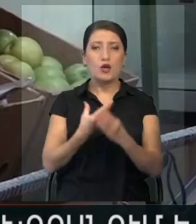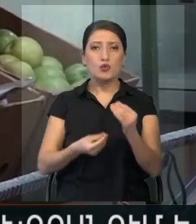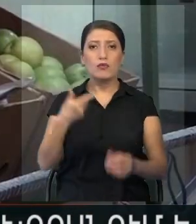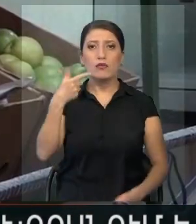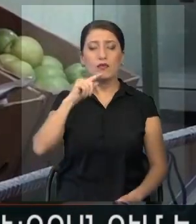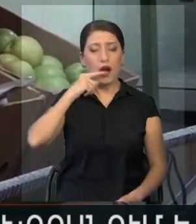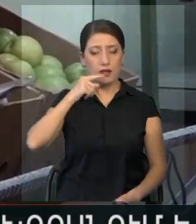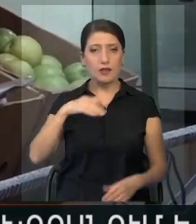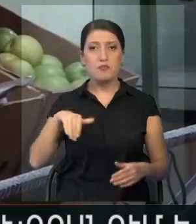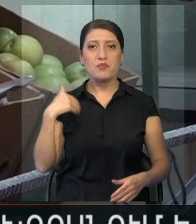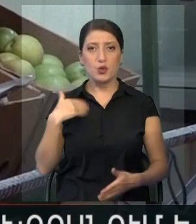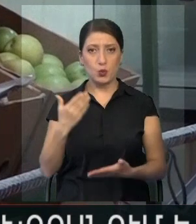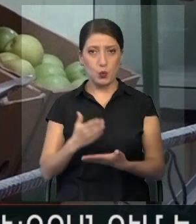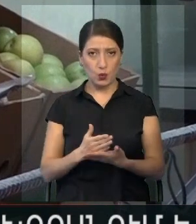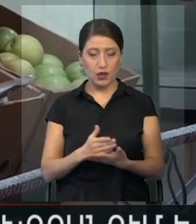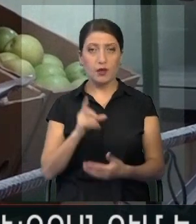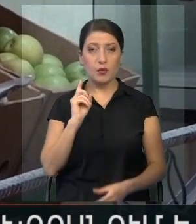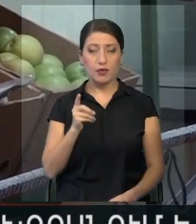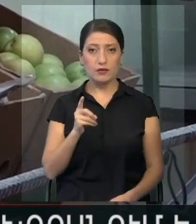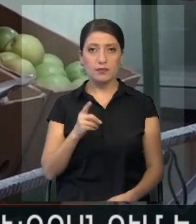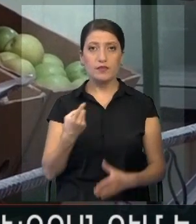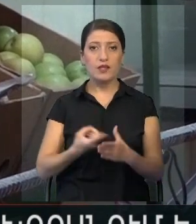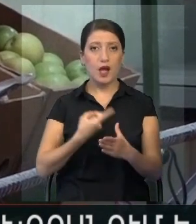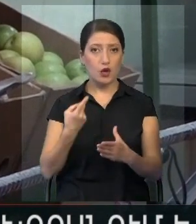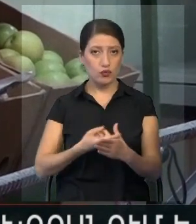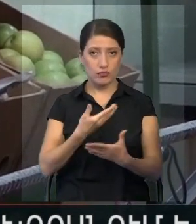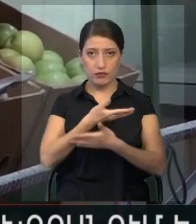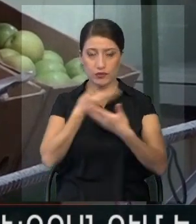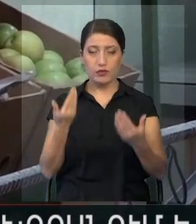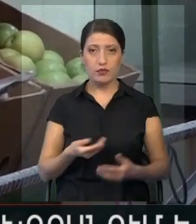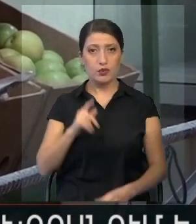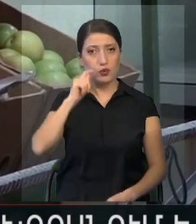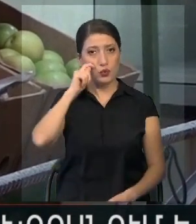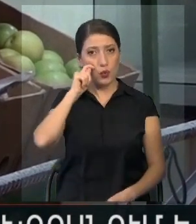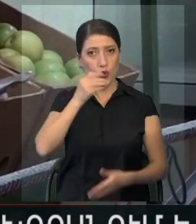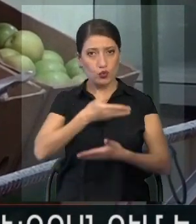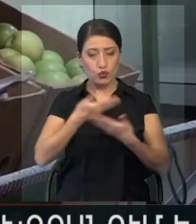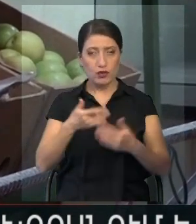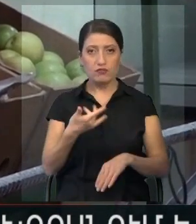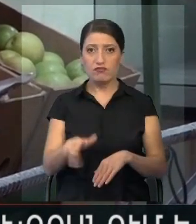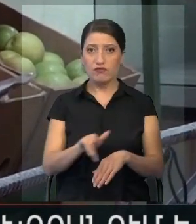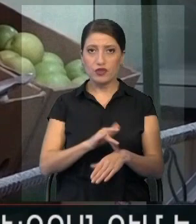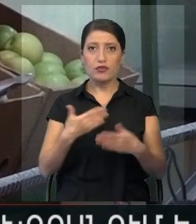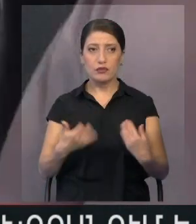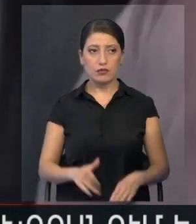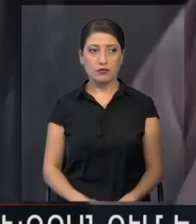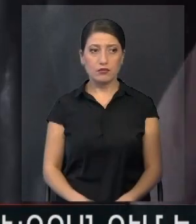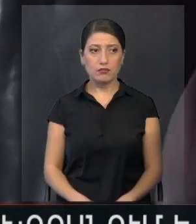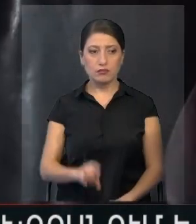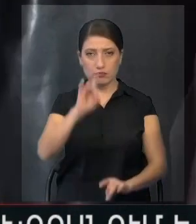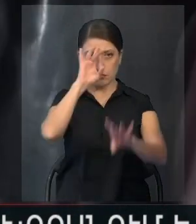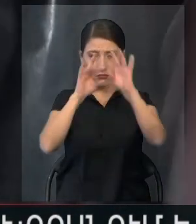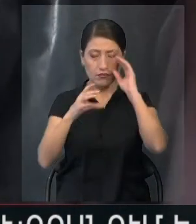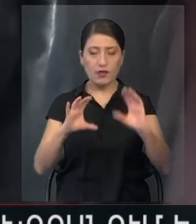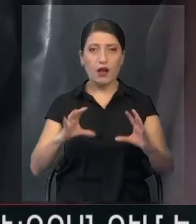ունենք, մրգերը կա, բայց կարտոշկա չունենք, սող չունենք, դա վերջացել։ Դե ոնց տեսնում եք,